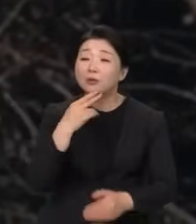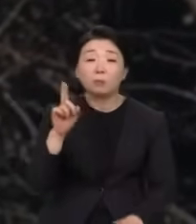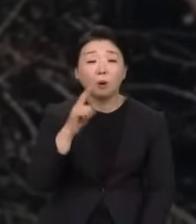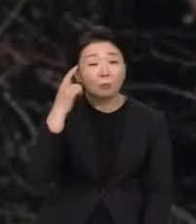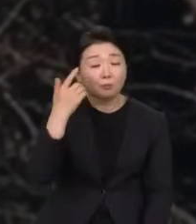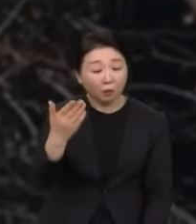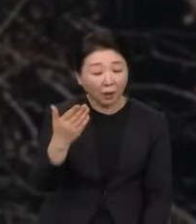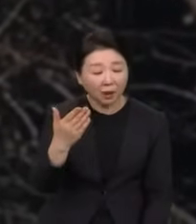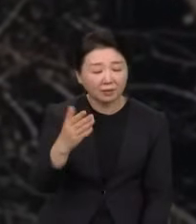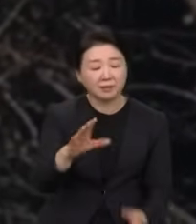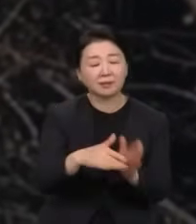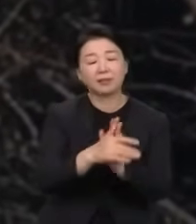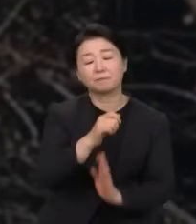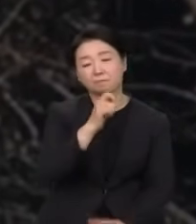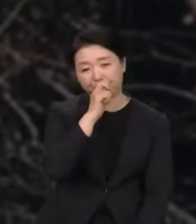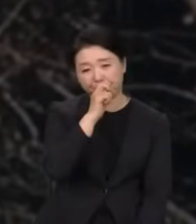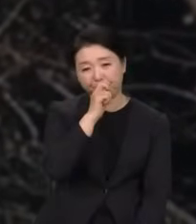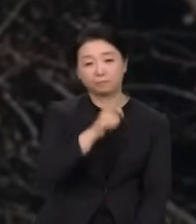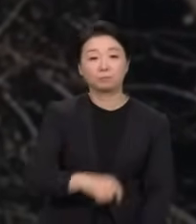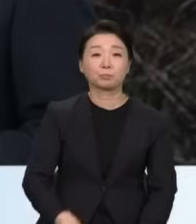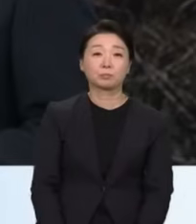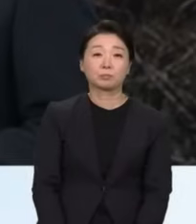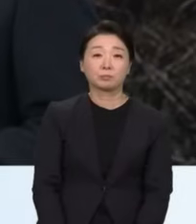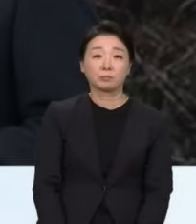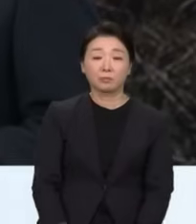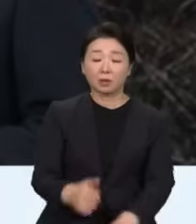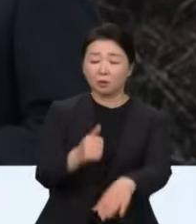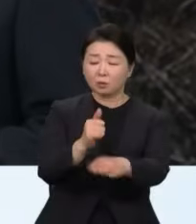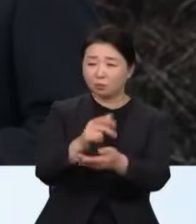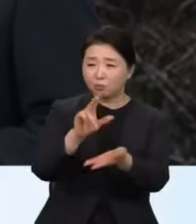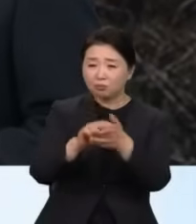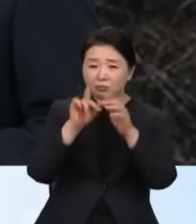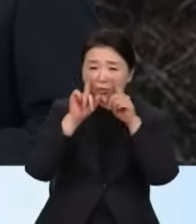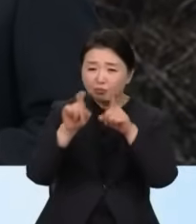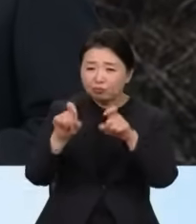부분에 대해서는 답을 하지 않았습니다. 그런 의문점들이